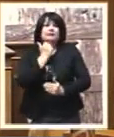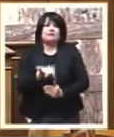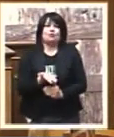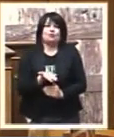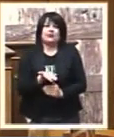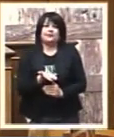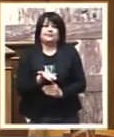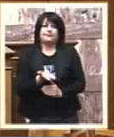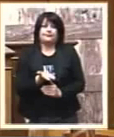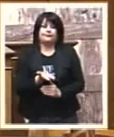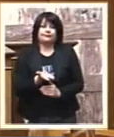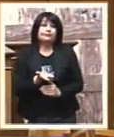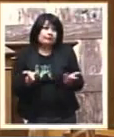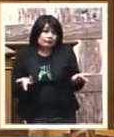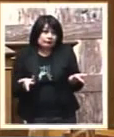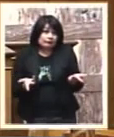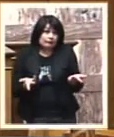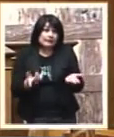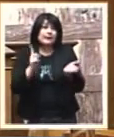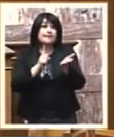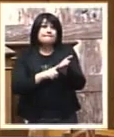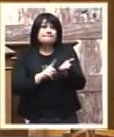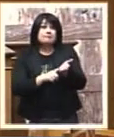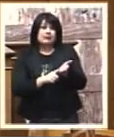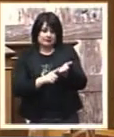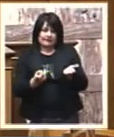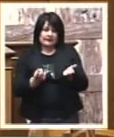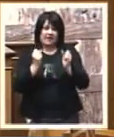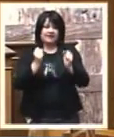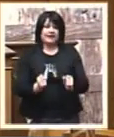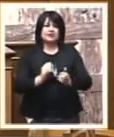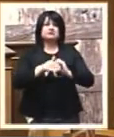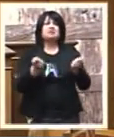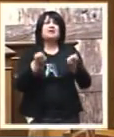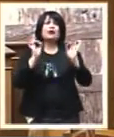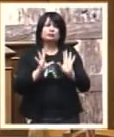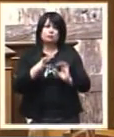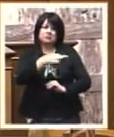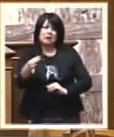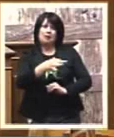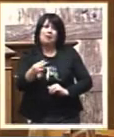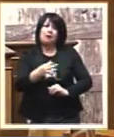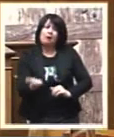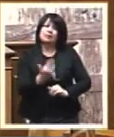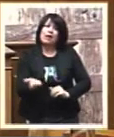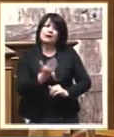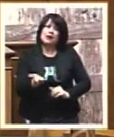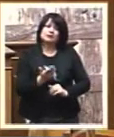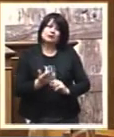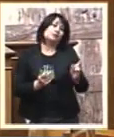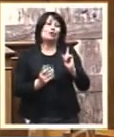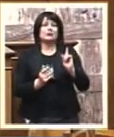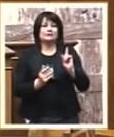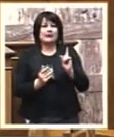Να αποθηκεύσουμε το πιο πολύτιμο δυναμικό μας μέσα σε θέσεις απραξίας ουσιαστικά. Αν αυτές είναι οι λύσεις που